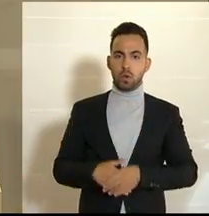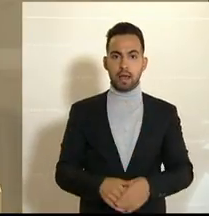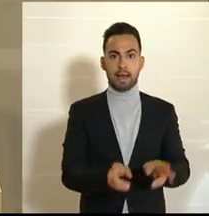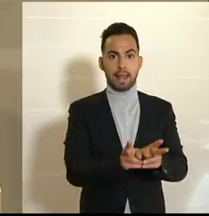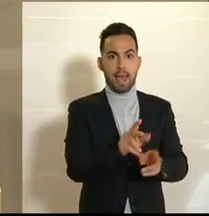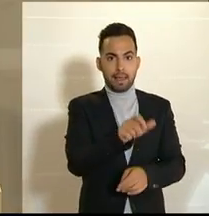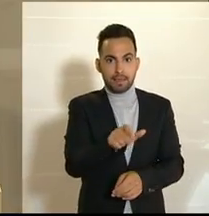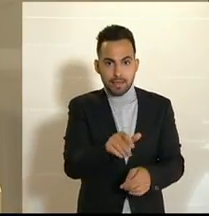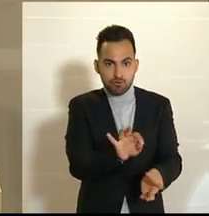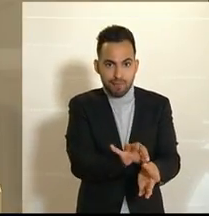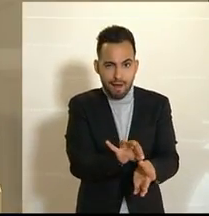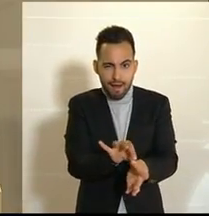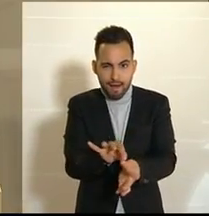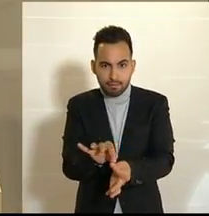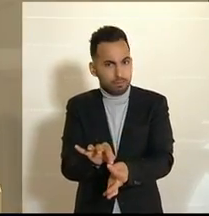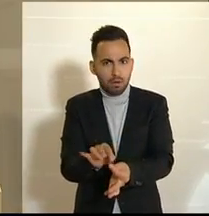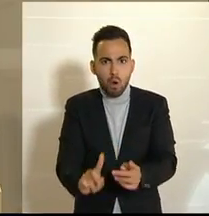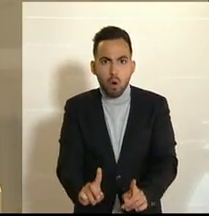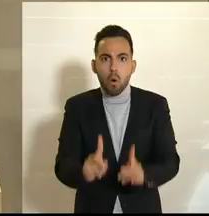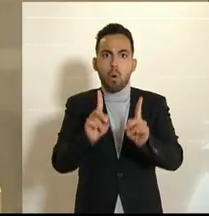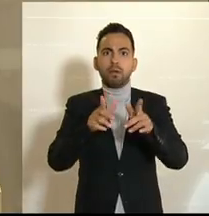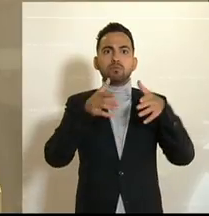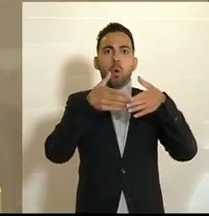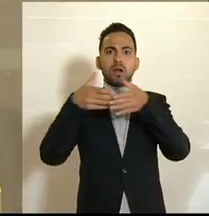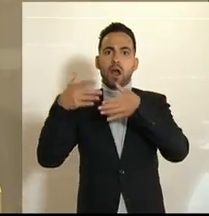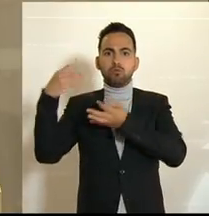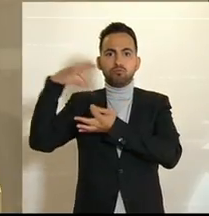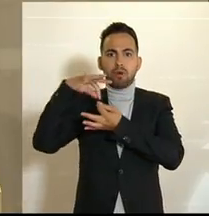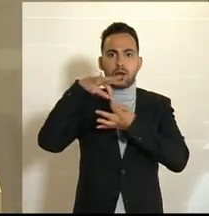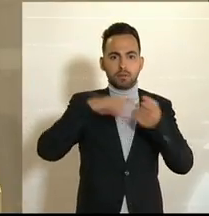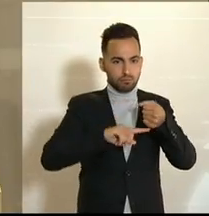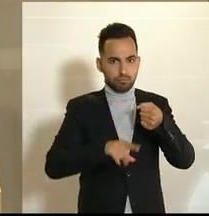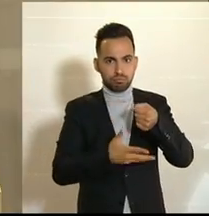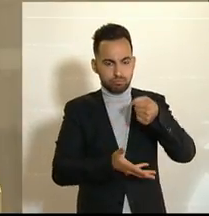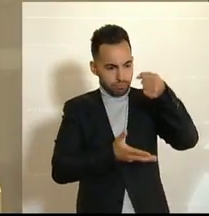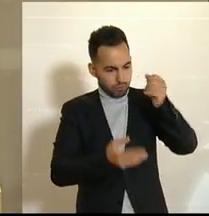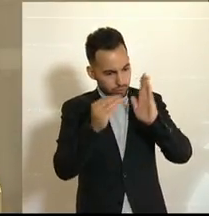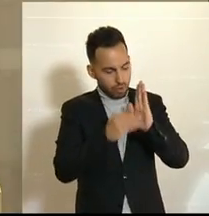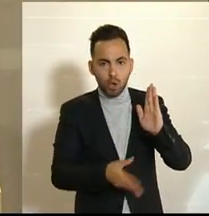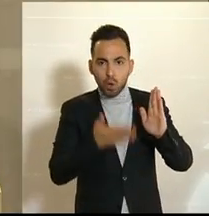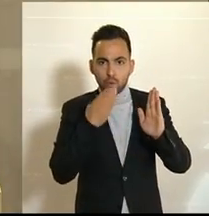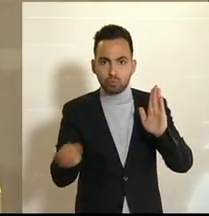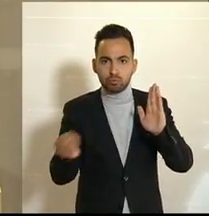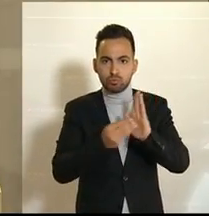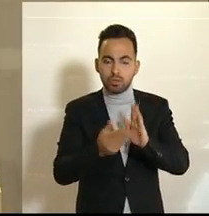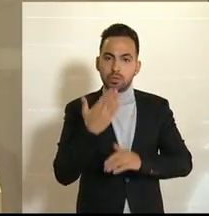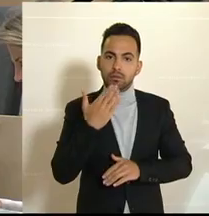Kleinen gespart wird. Wir wollen, dass bei den obersten Organen gespart wird und das ist im Budget nicht ersichtlich. Danke für die Aufmerksamkeit.